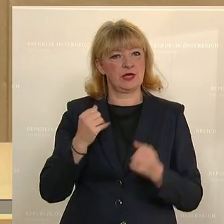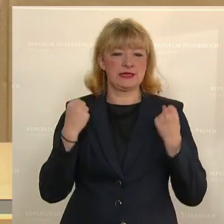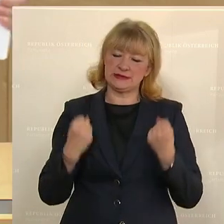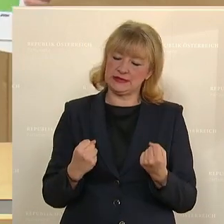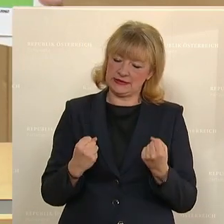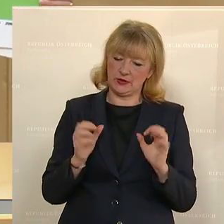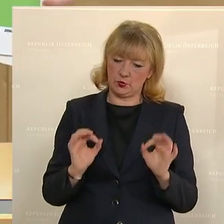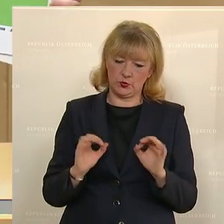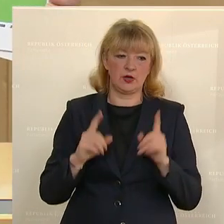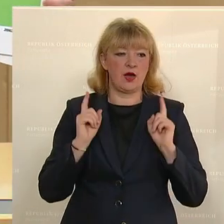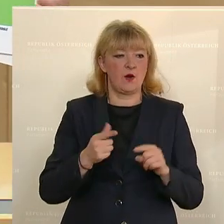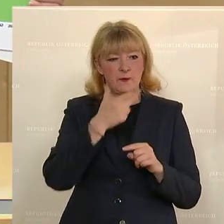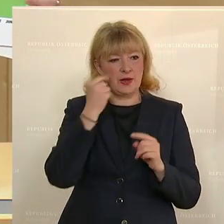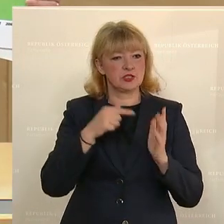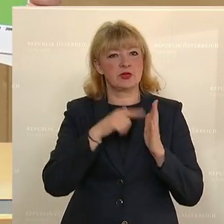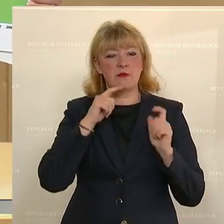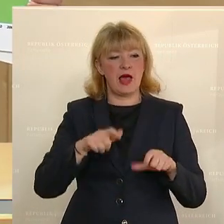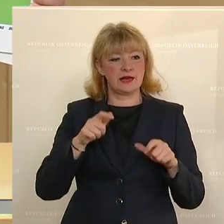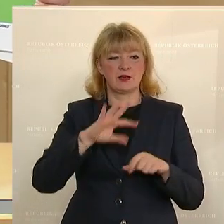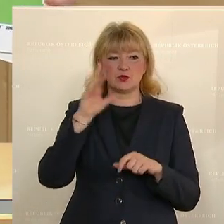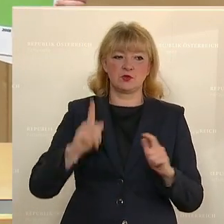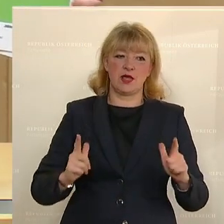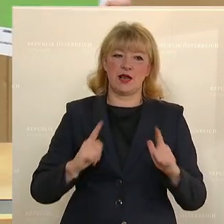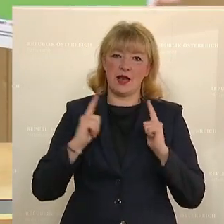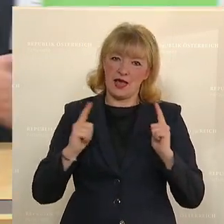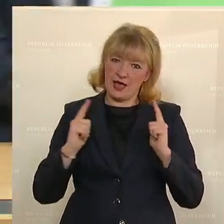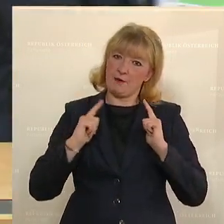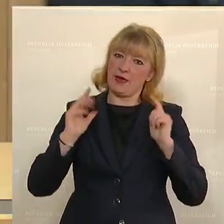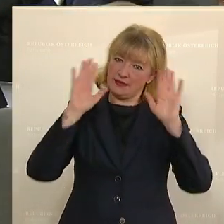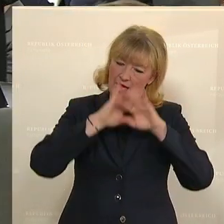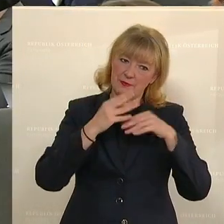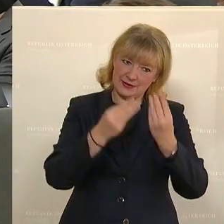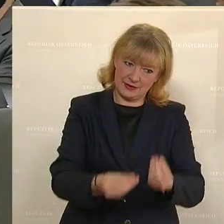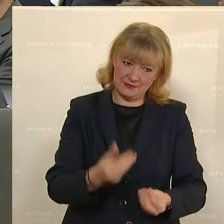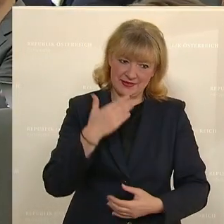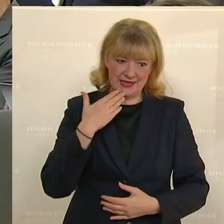und wir können unseren Menschen im Alter auch einen schönen Lebensabend bescheren. Danke.